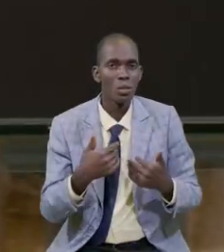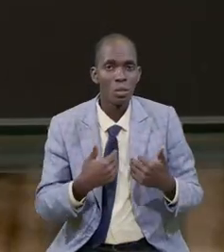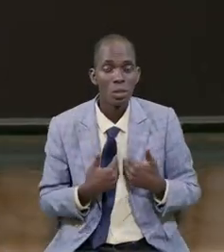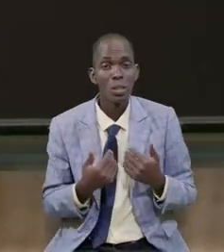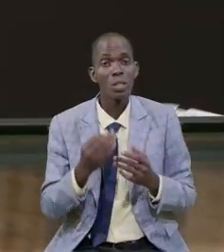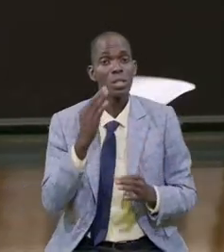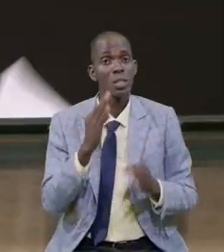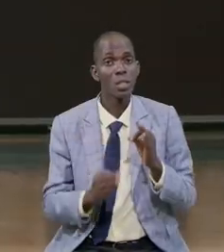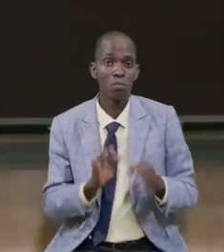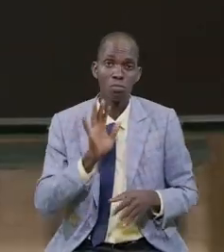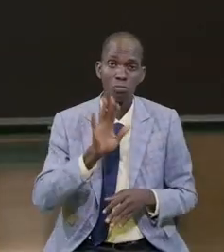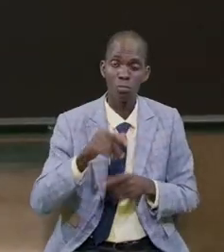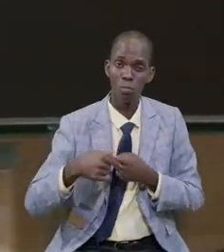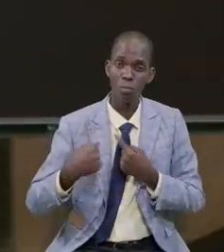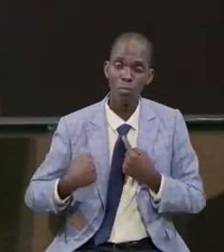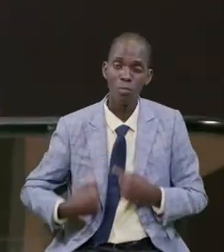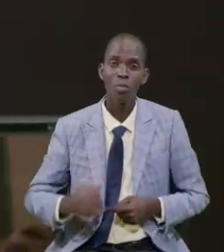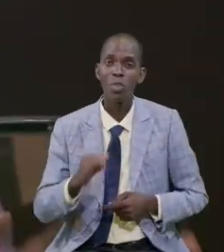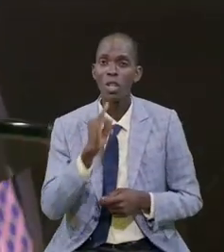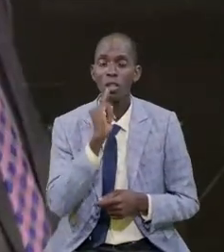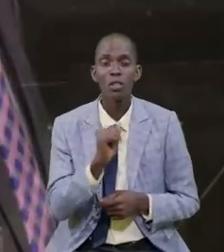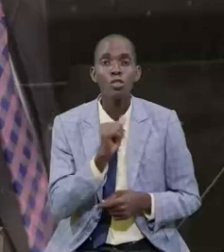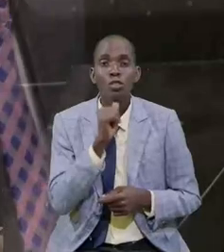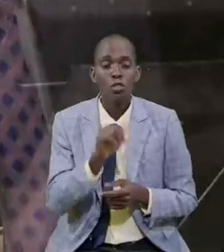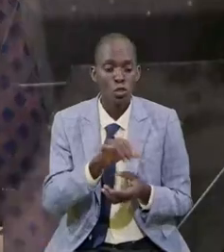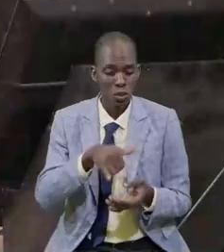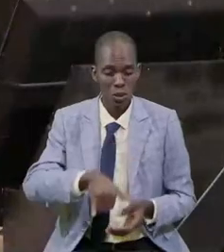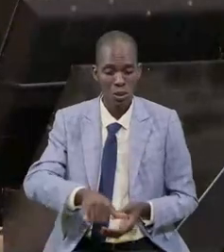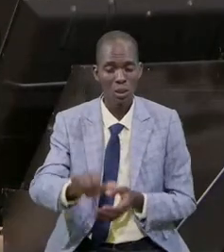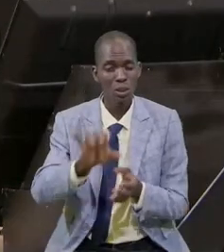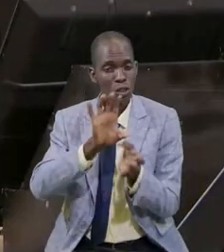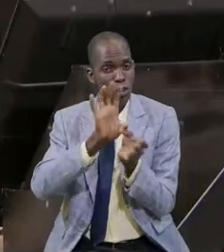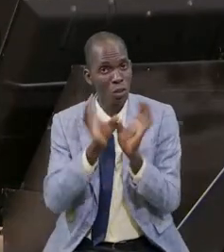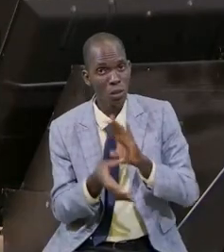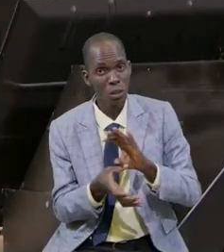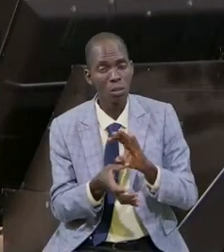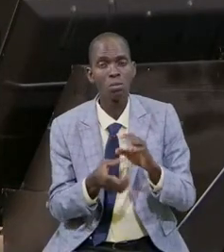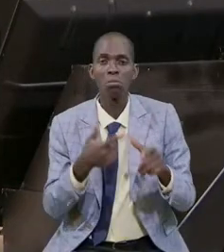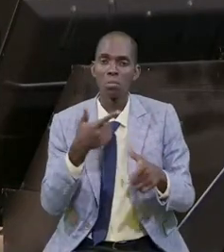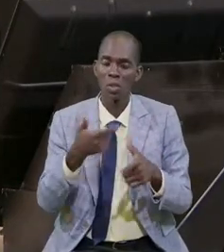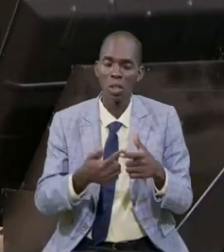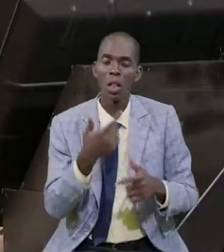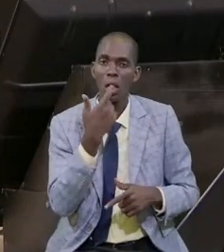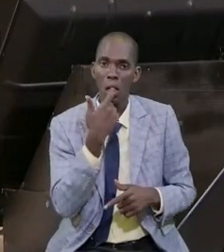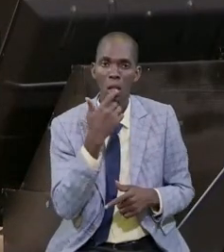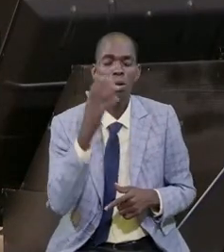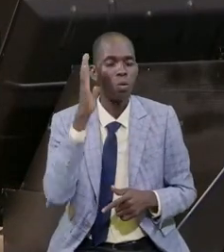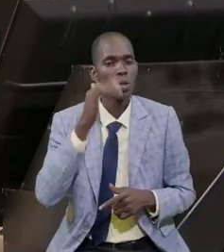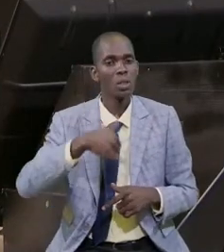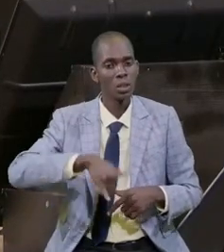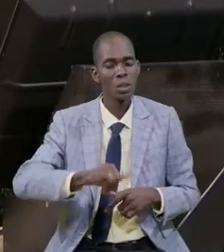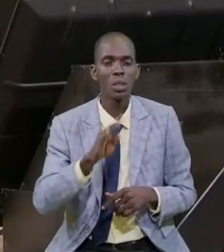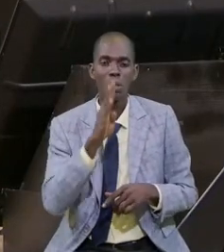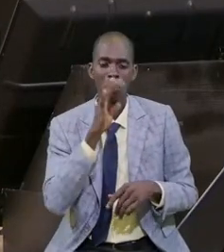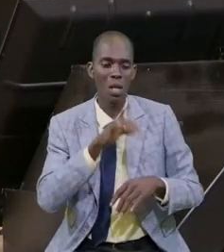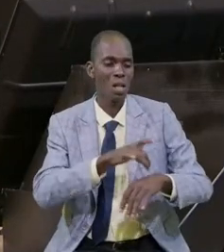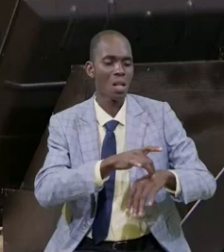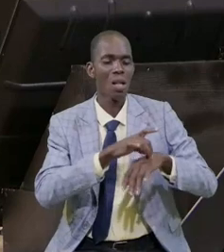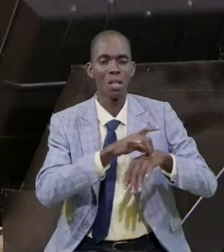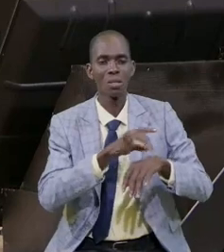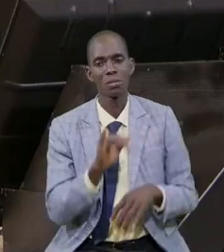a, si le cœur n'est pas converti, la langue va toujours rester